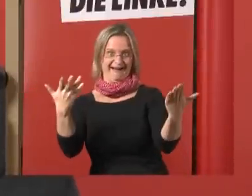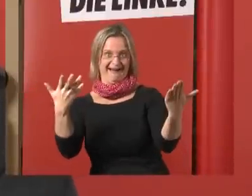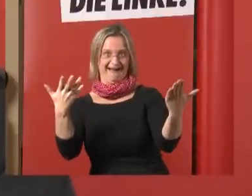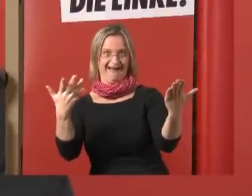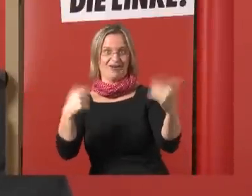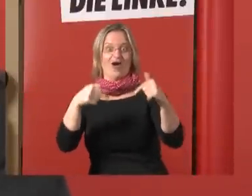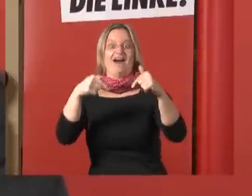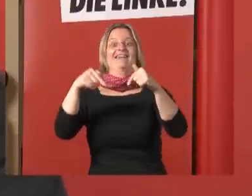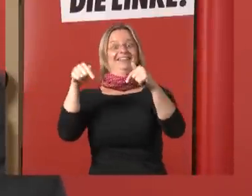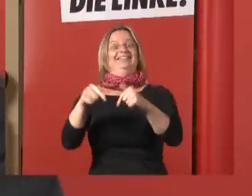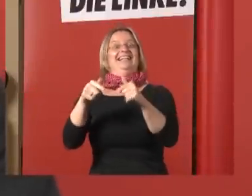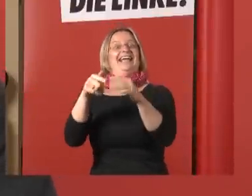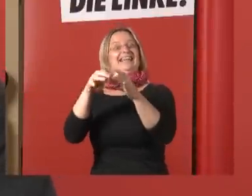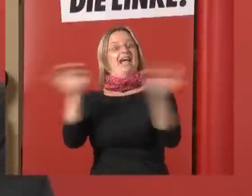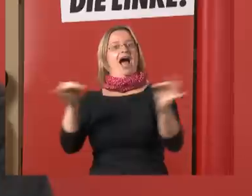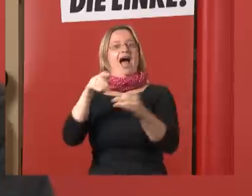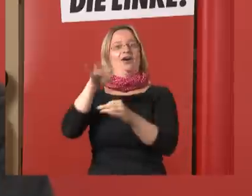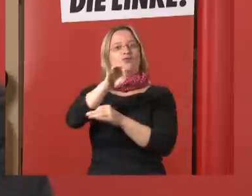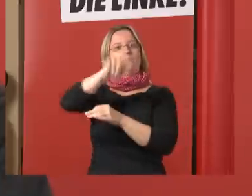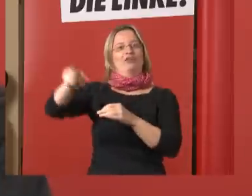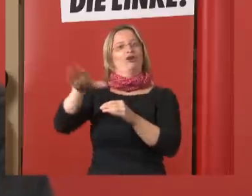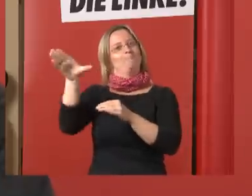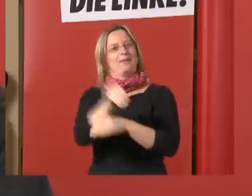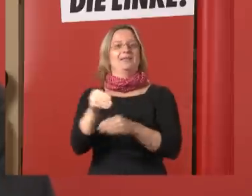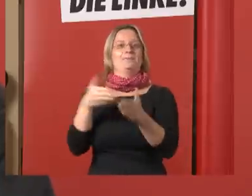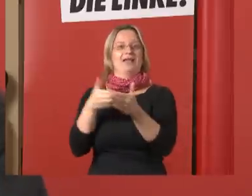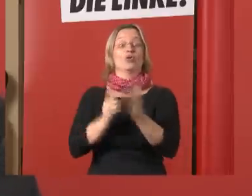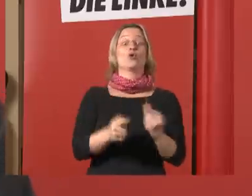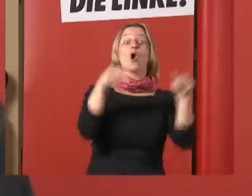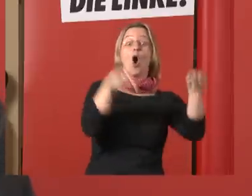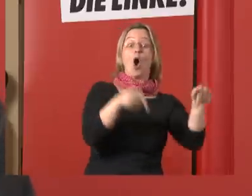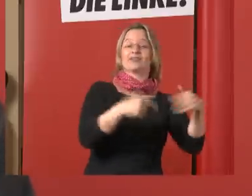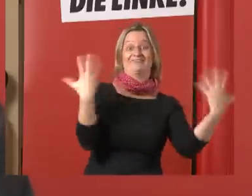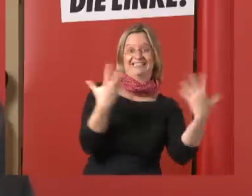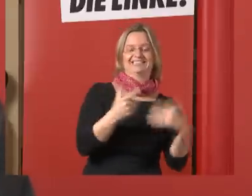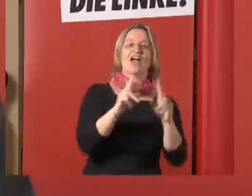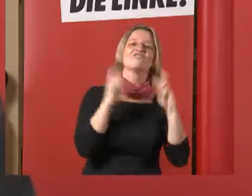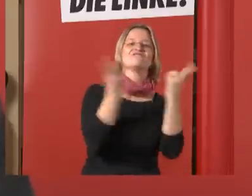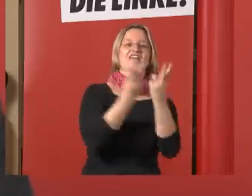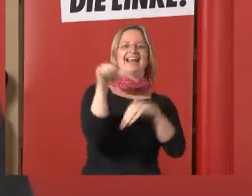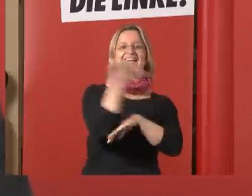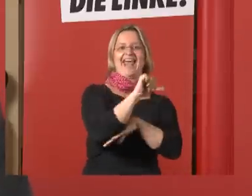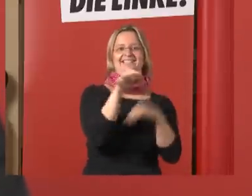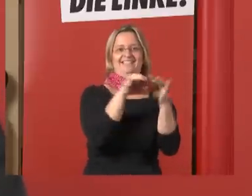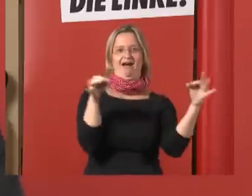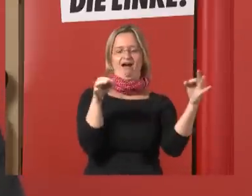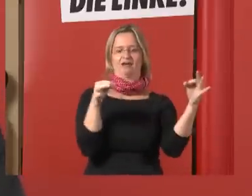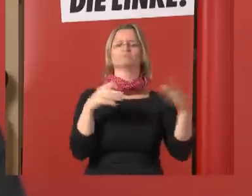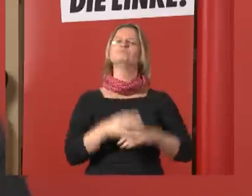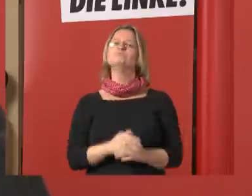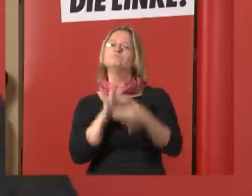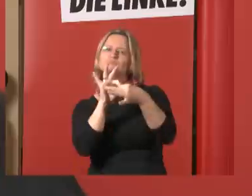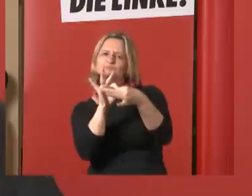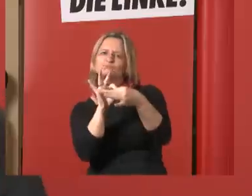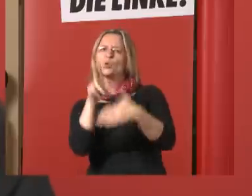aus Anlass des 3. Dezember, der der Welttag der Menschen mit Behinderung ist, und am heutigen Welt-AIDS-Tag kurz